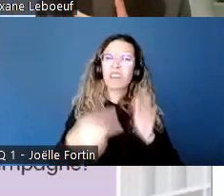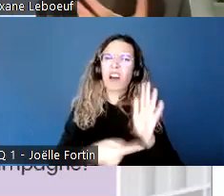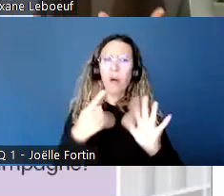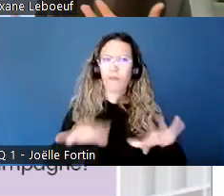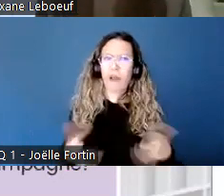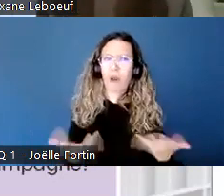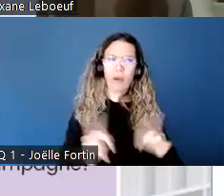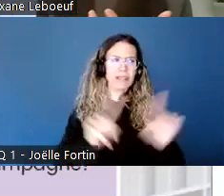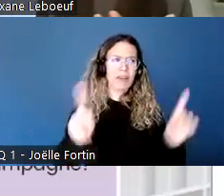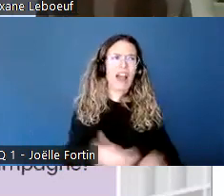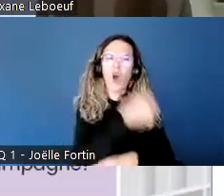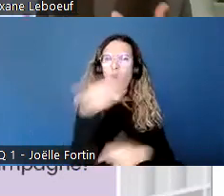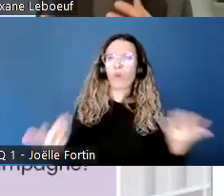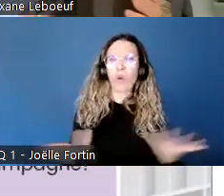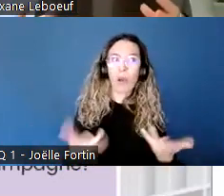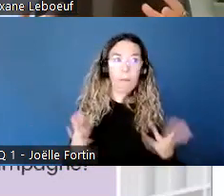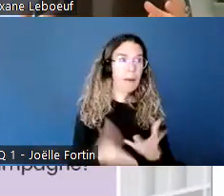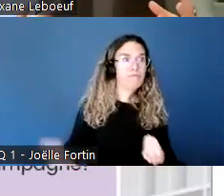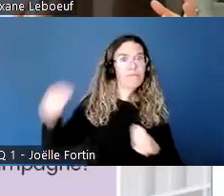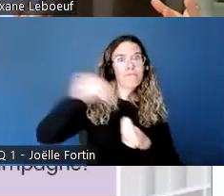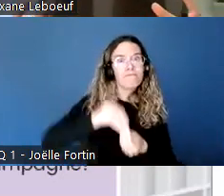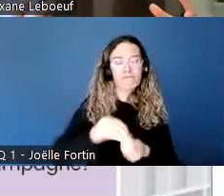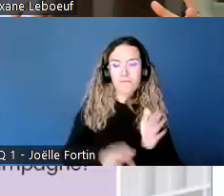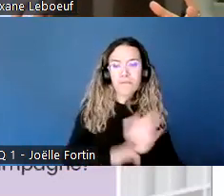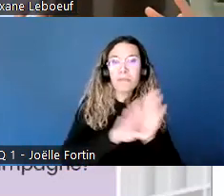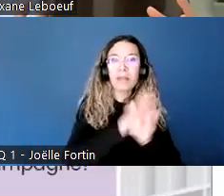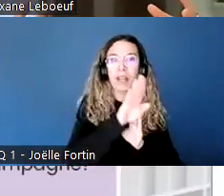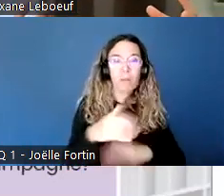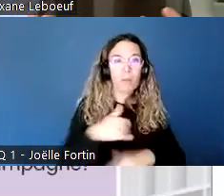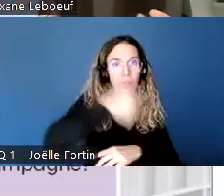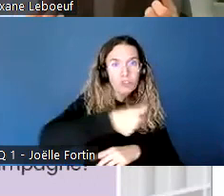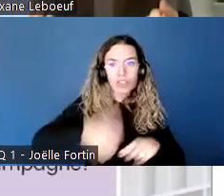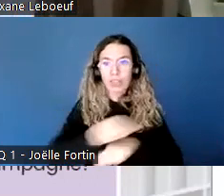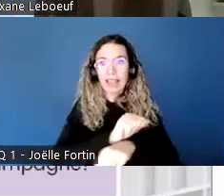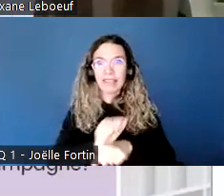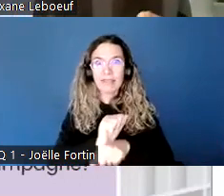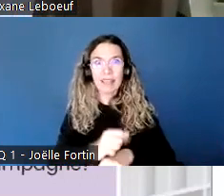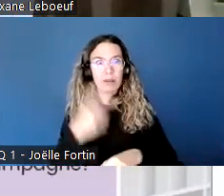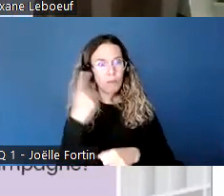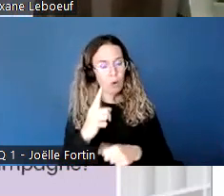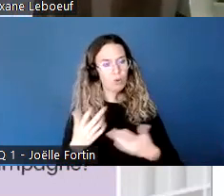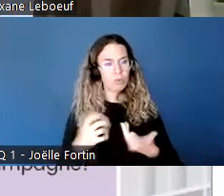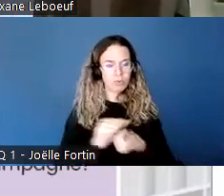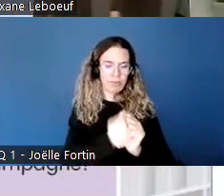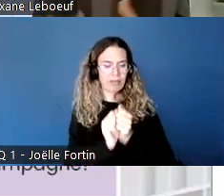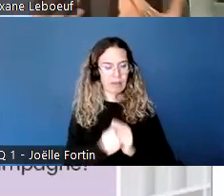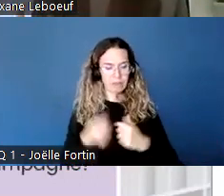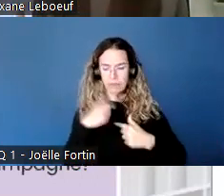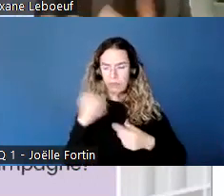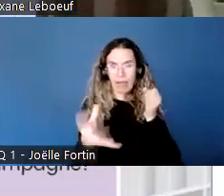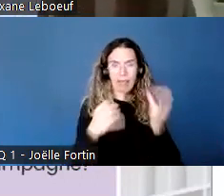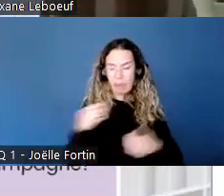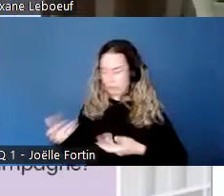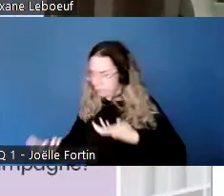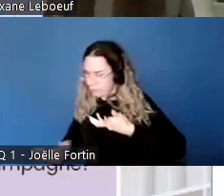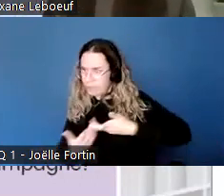faire de différent? Comment est-ce qu'on pourrait le bonifier? Donc, vraiment, pour que chaque activité soit aussi un peu mise à la main de la personne qui l'anime pour que vraiment